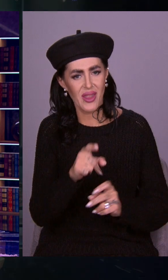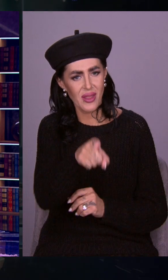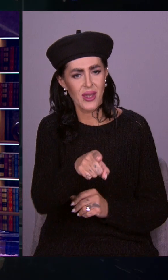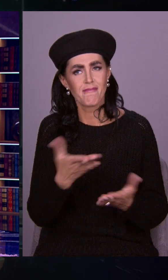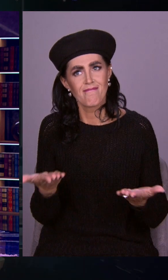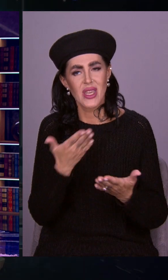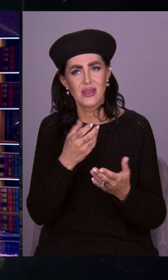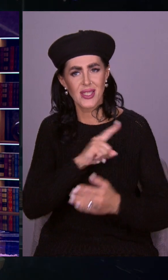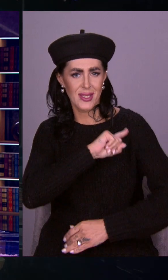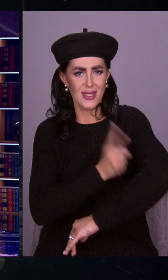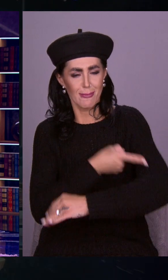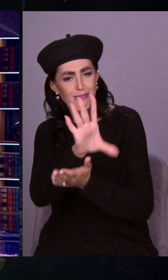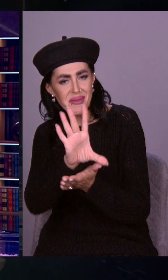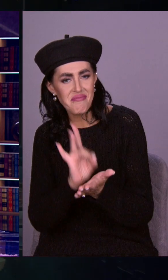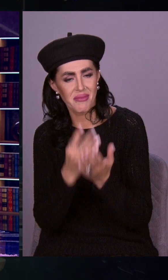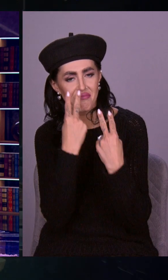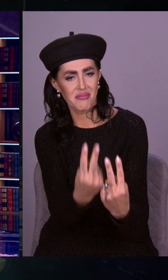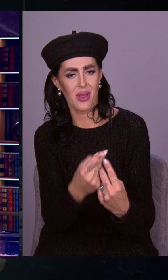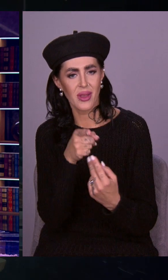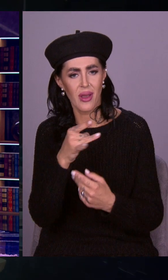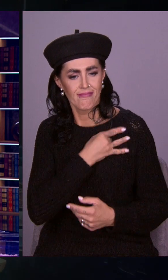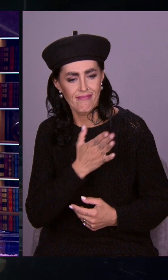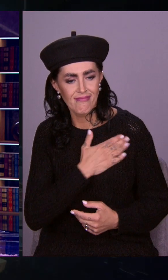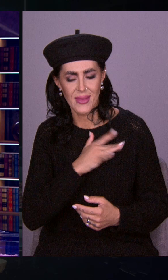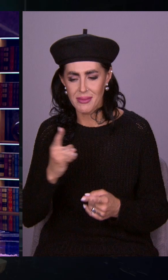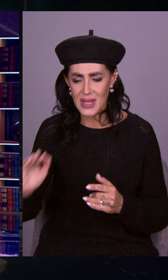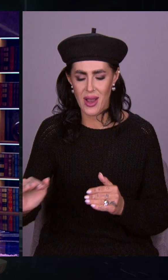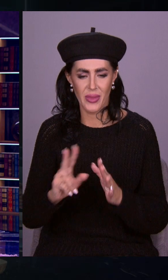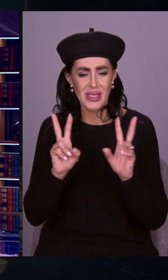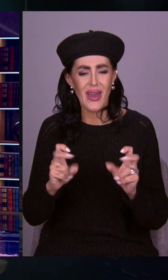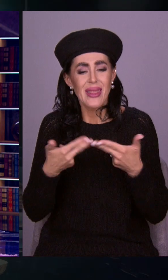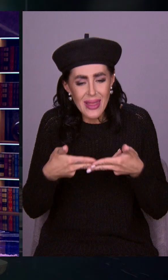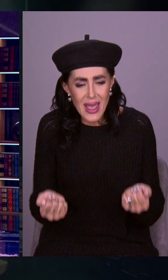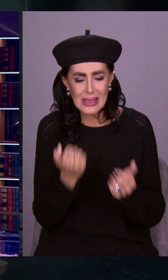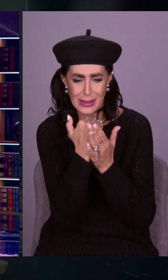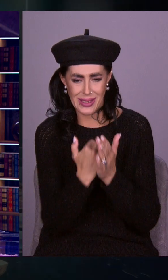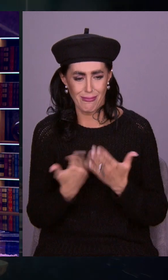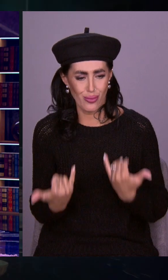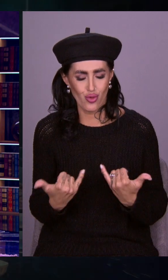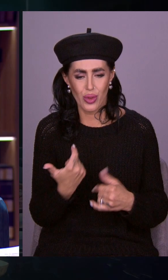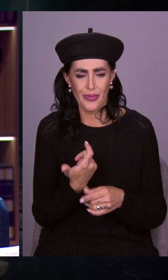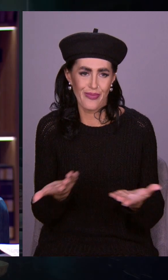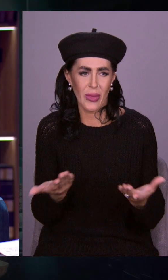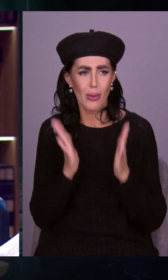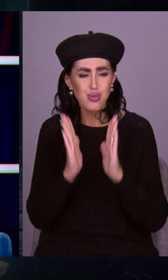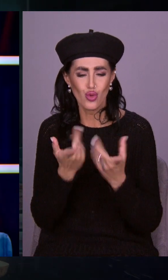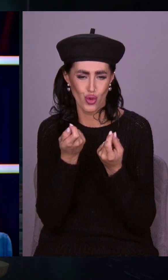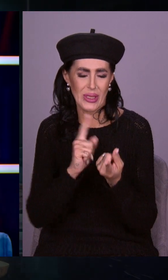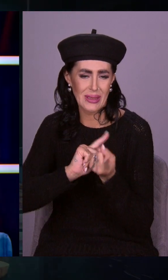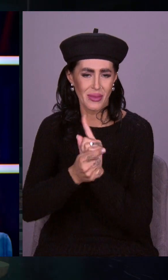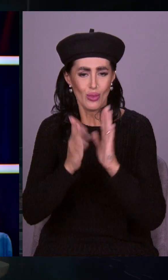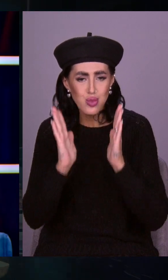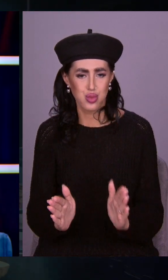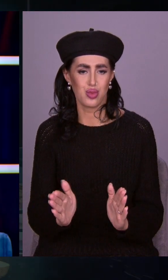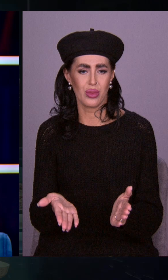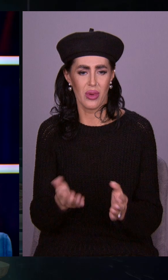просто буду сподіватися і вірити, що, ну, ця система ну, що вона трохи посвітлішає і якось очиститься